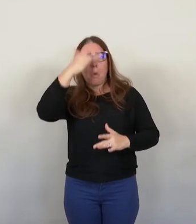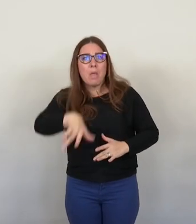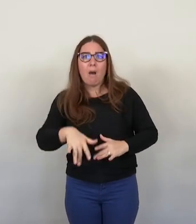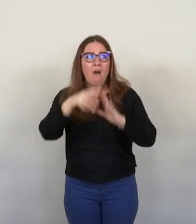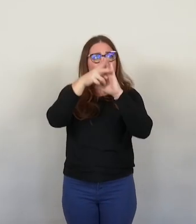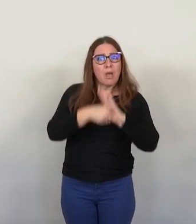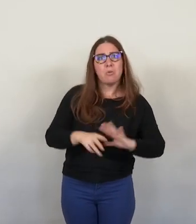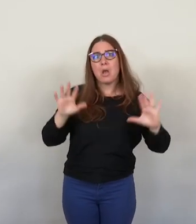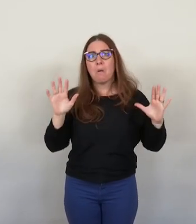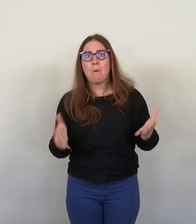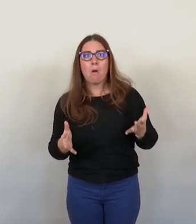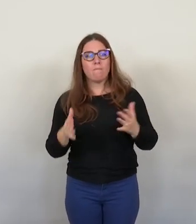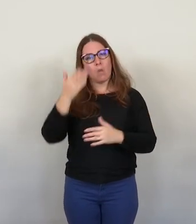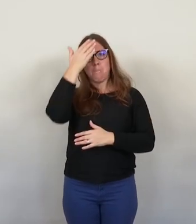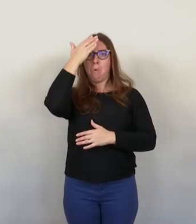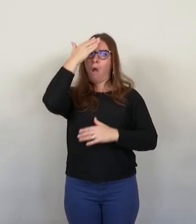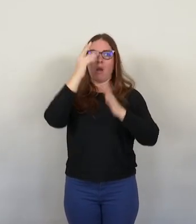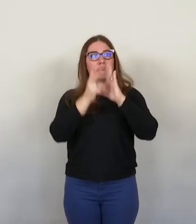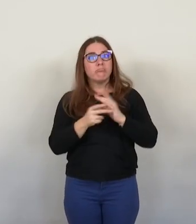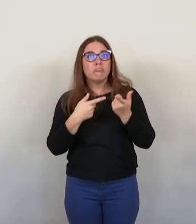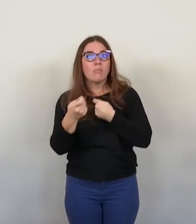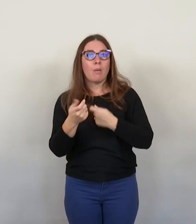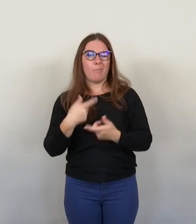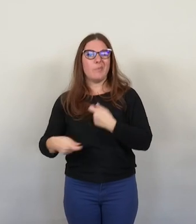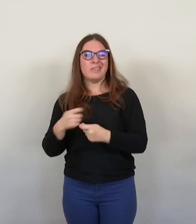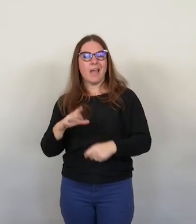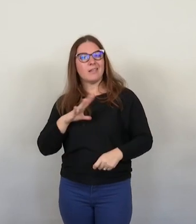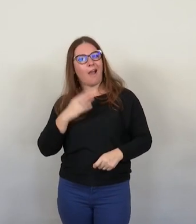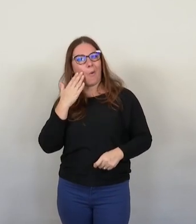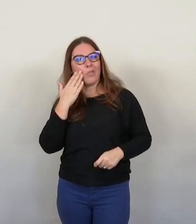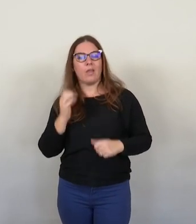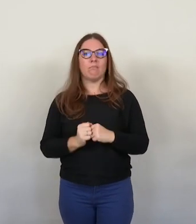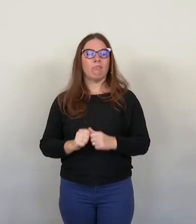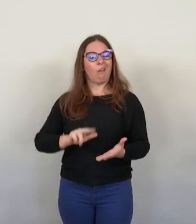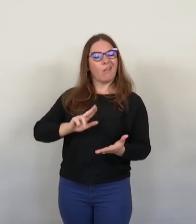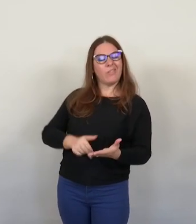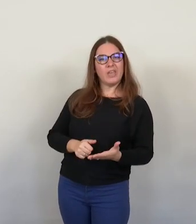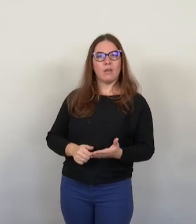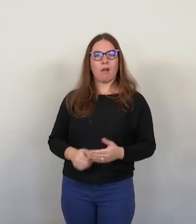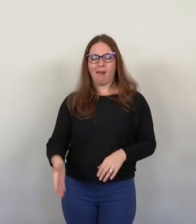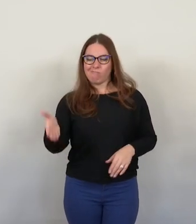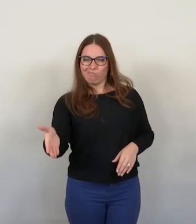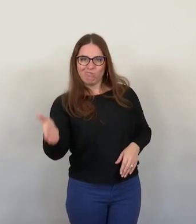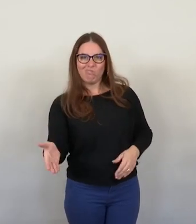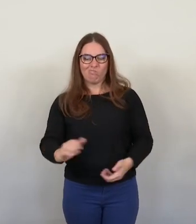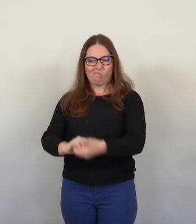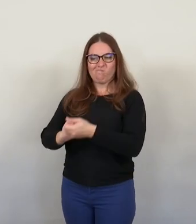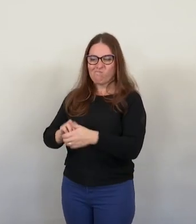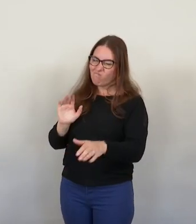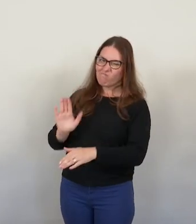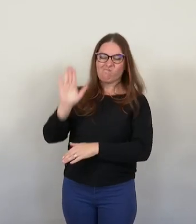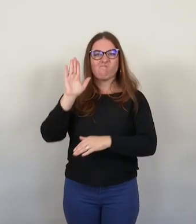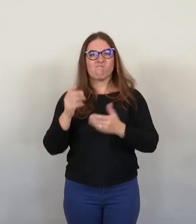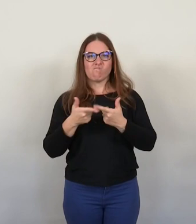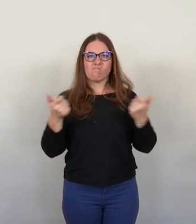langage de la morale peut-être vous reste--il encore celui du business on a signé on s'est serré la main on a topé vous devez